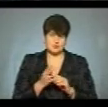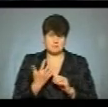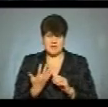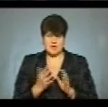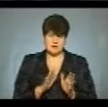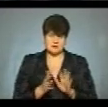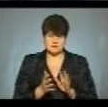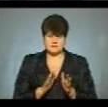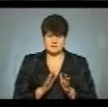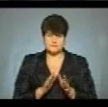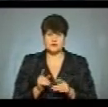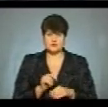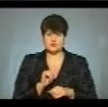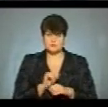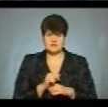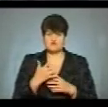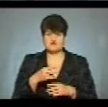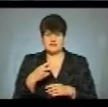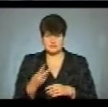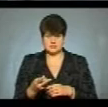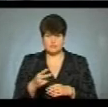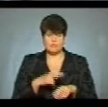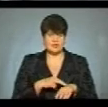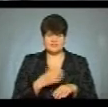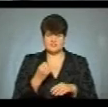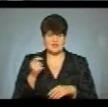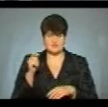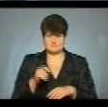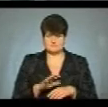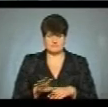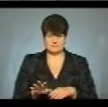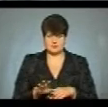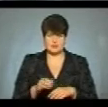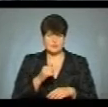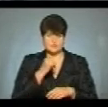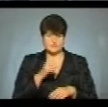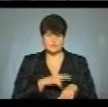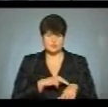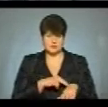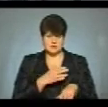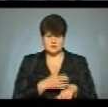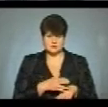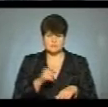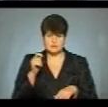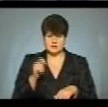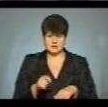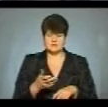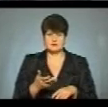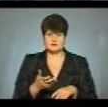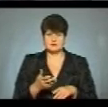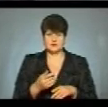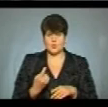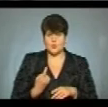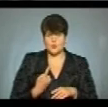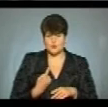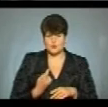10:45, десь так, то зупинився, він вже лежав, поліції ще не було. Я позвонив, визвав поліцію, вже приїхали, то